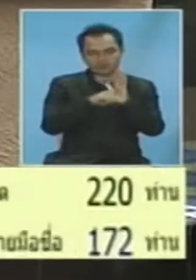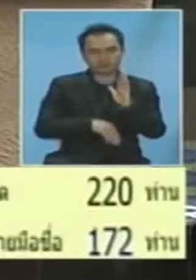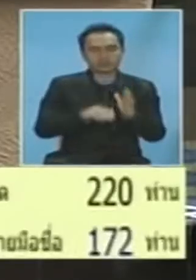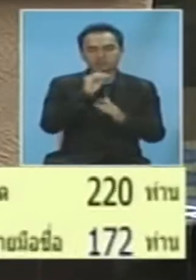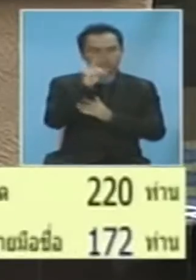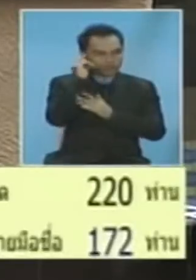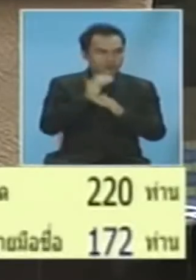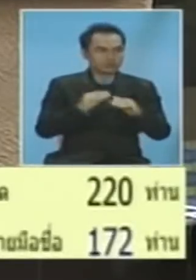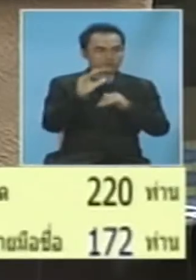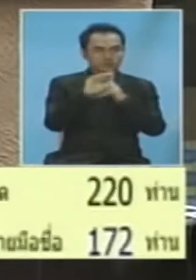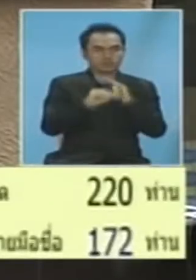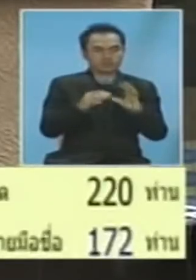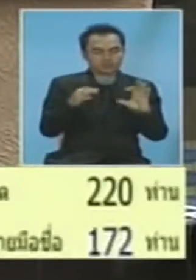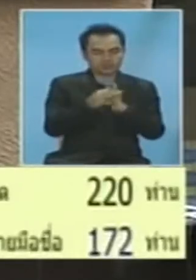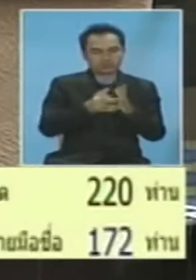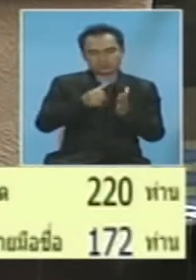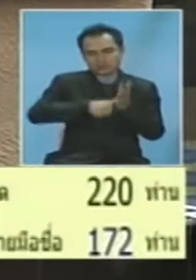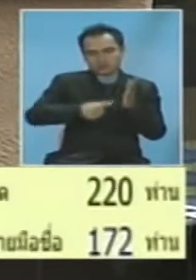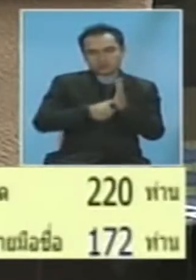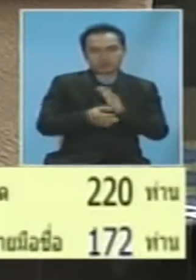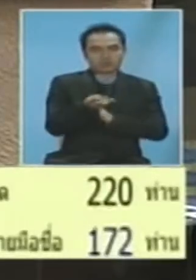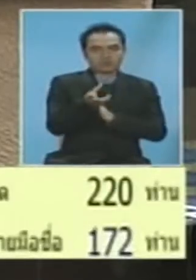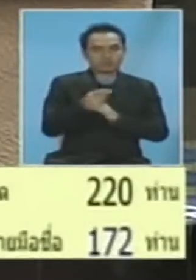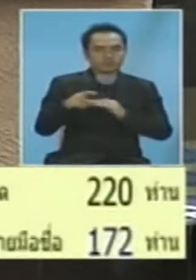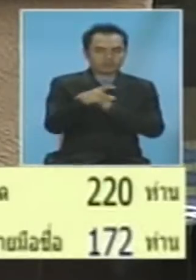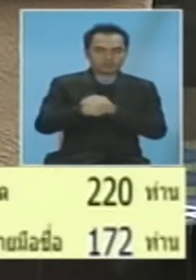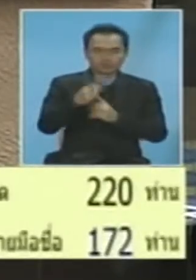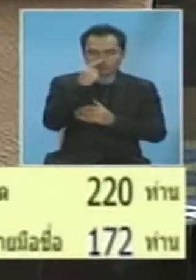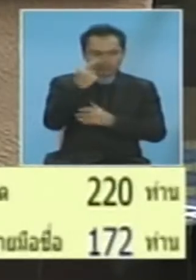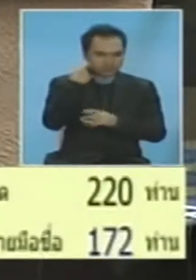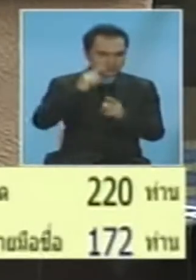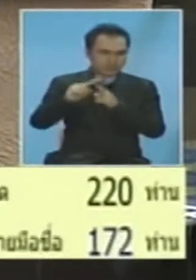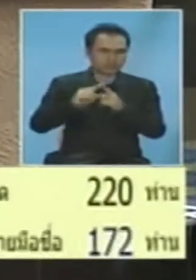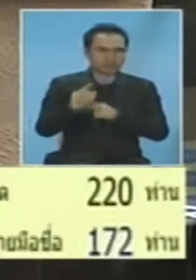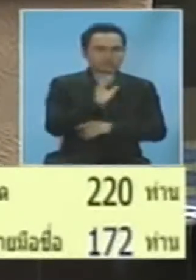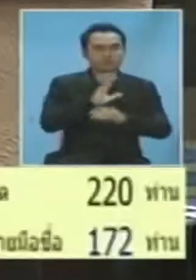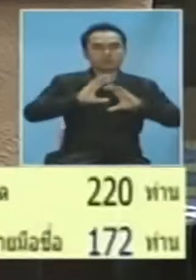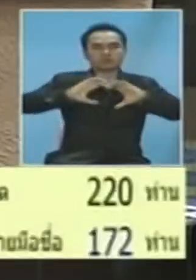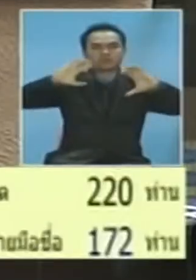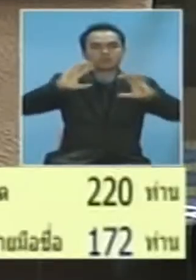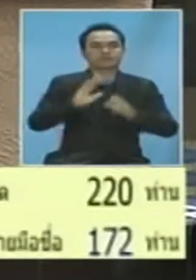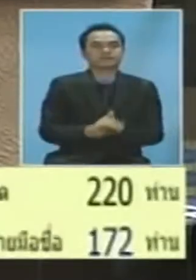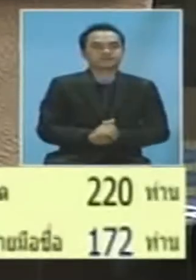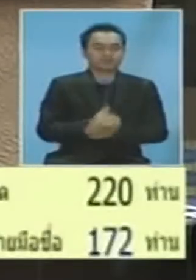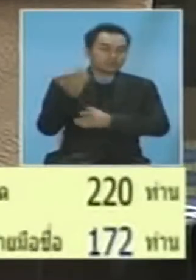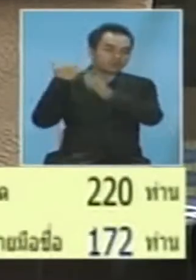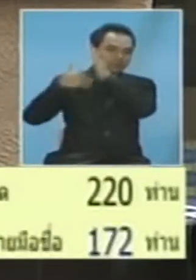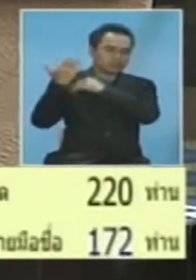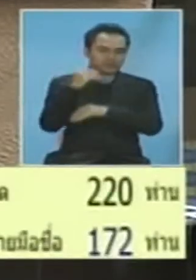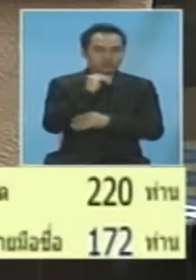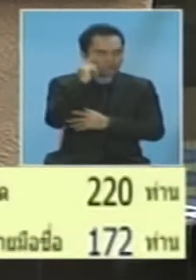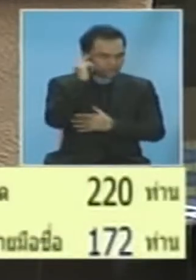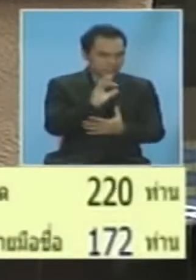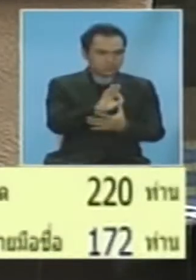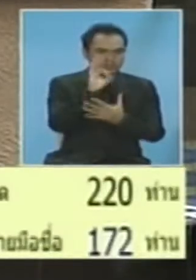งการรับจำนำข้าวซึ่งรัฐบาลนางสาวยิ่งลักษณ์ชินวัตรได้เลือกที่